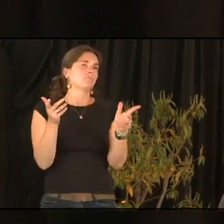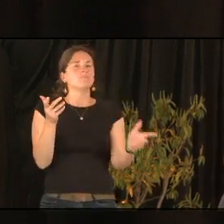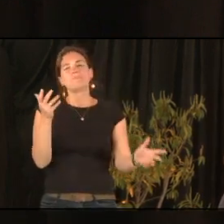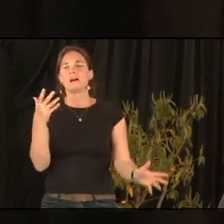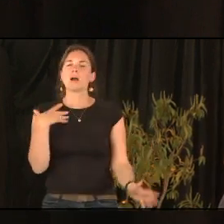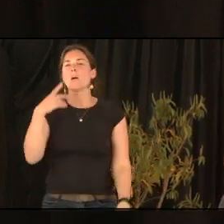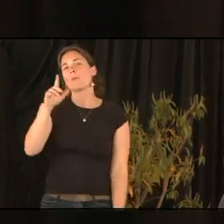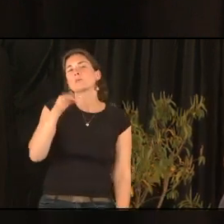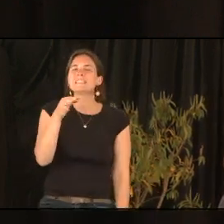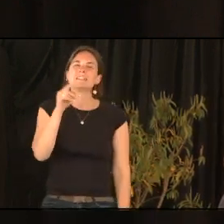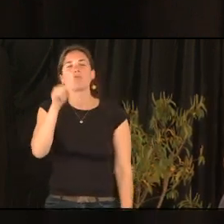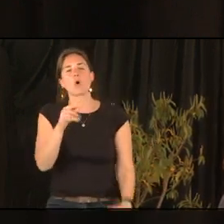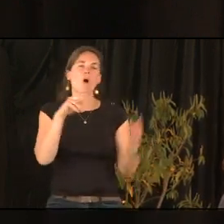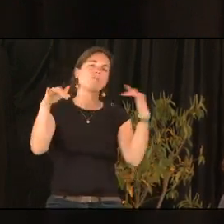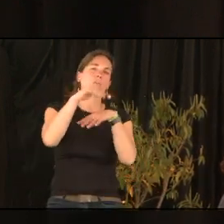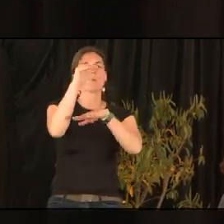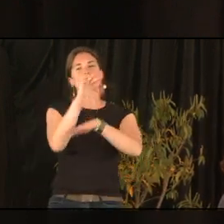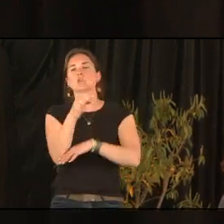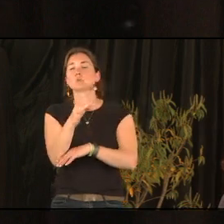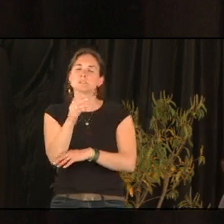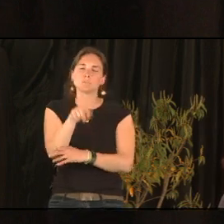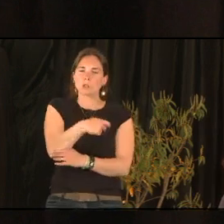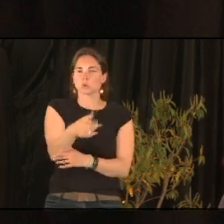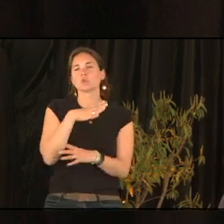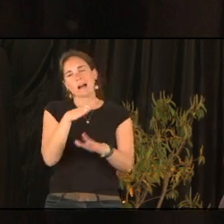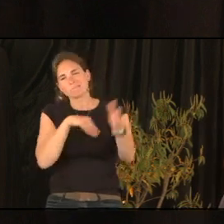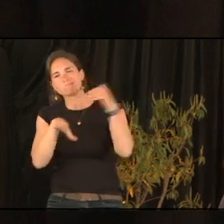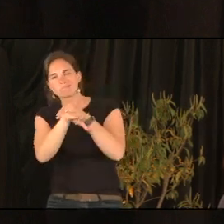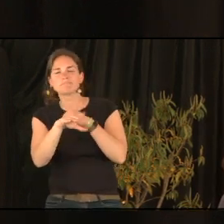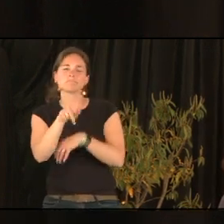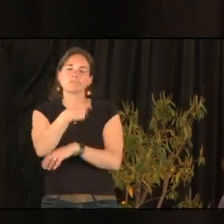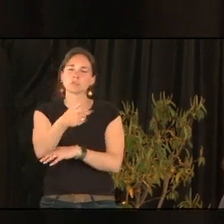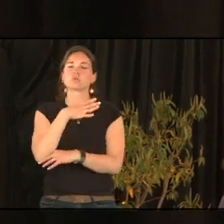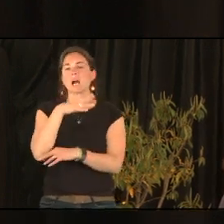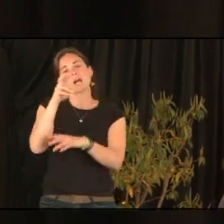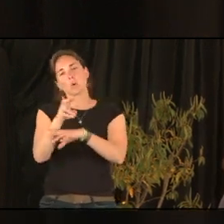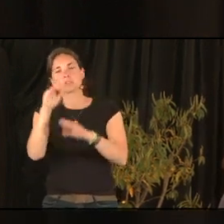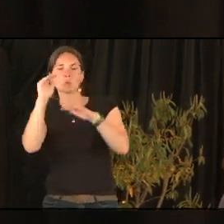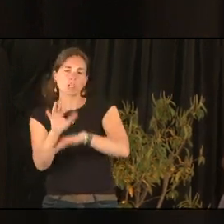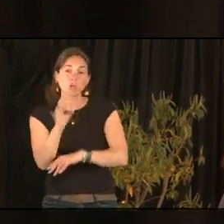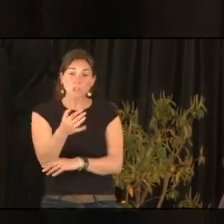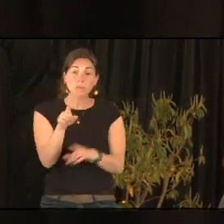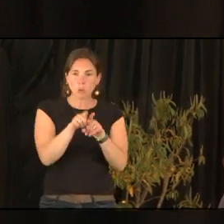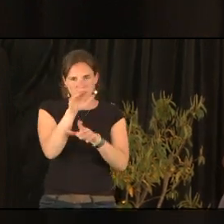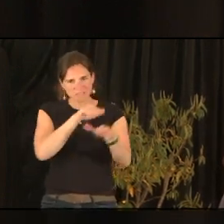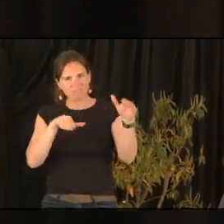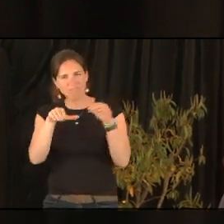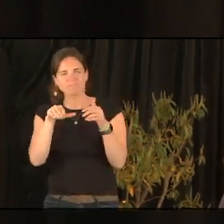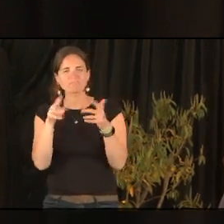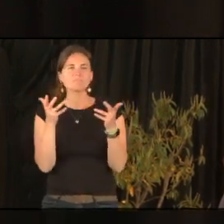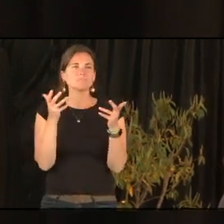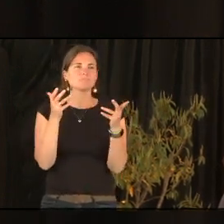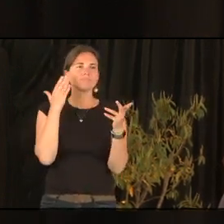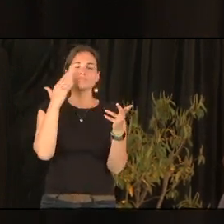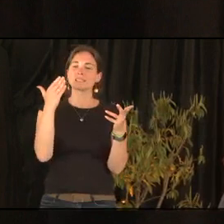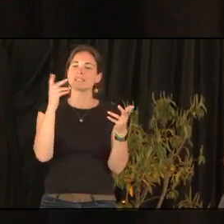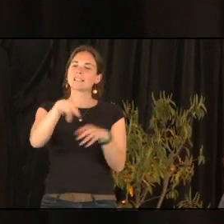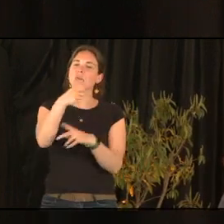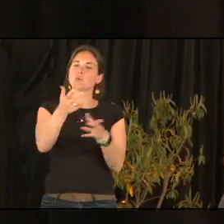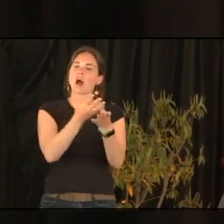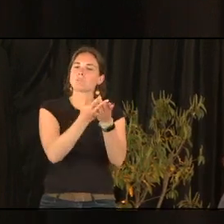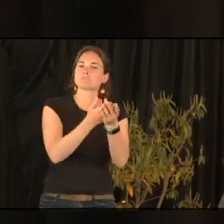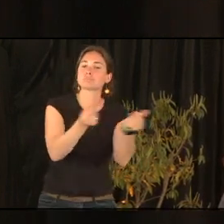de bien sûr, il faut préserver cet environnement, parce qu'il y a tout un sous-texte écologique, évidemment, dans le texte. Mais pas seulement, puisque si nous détruisons la